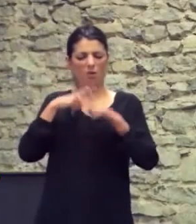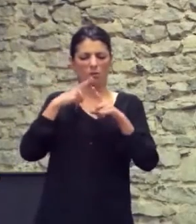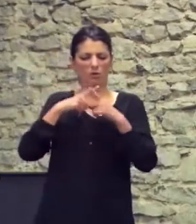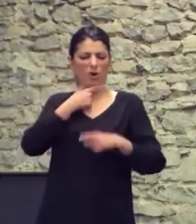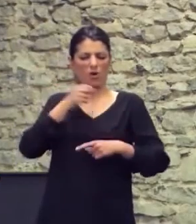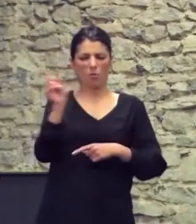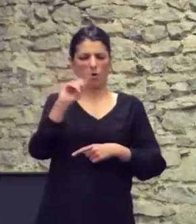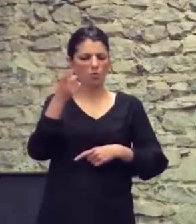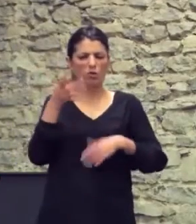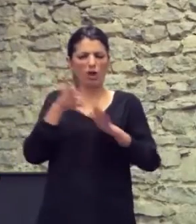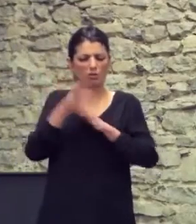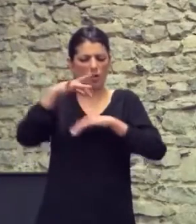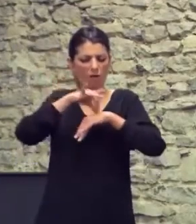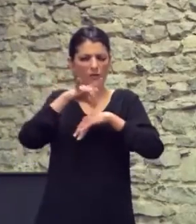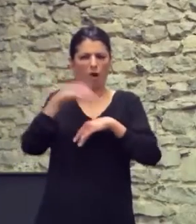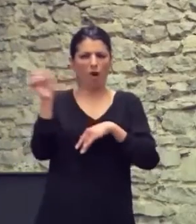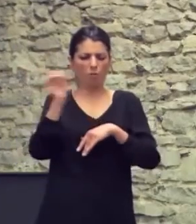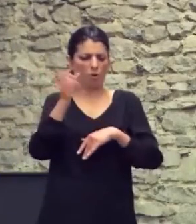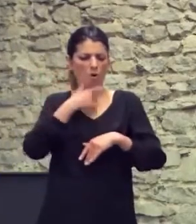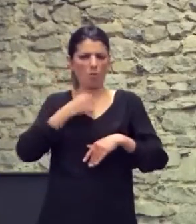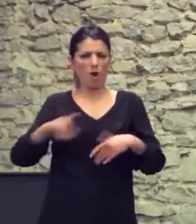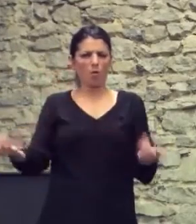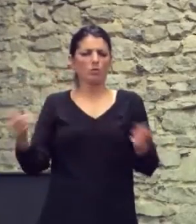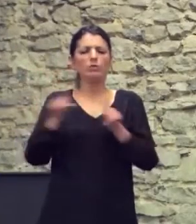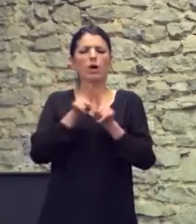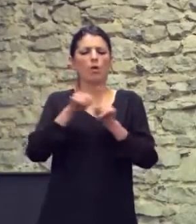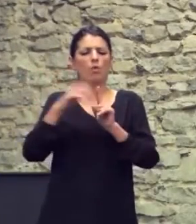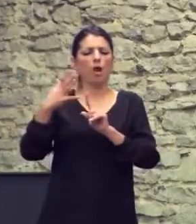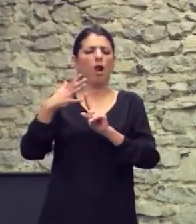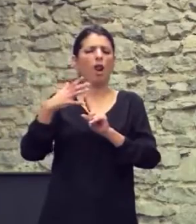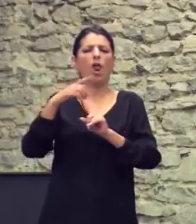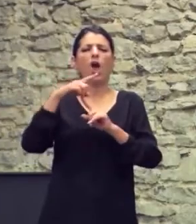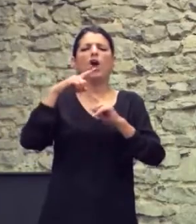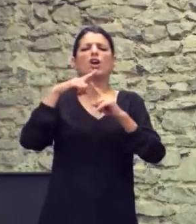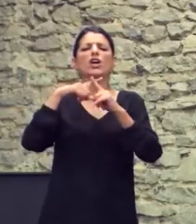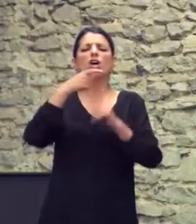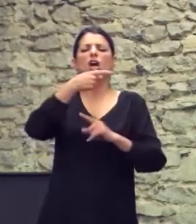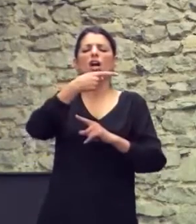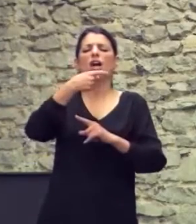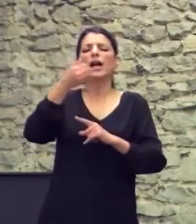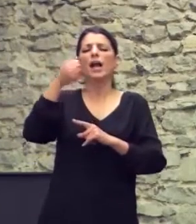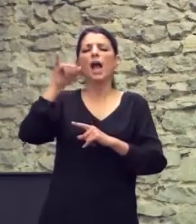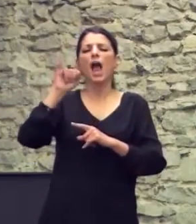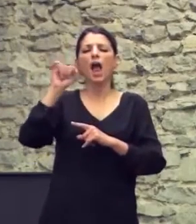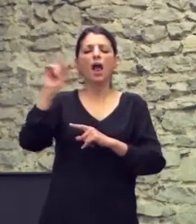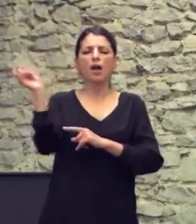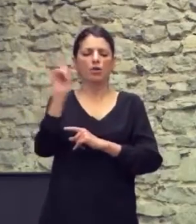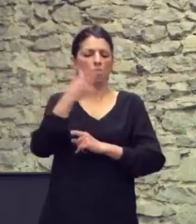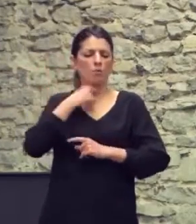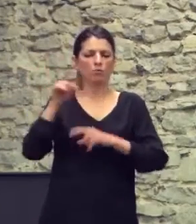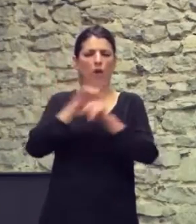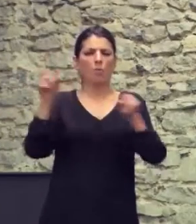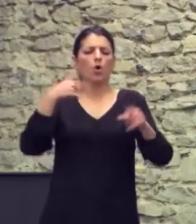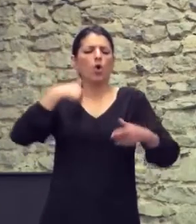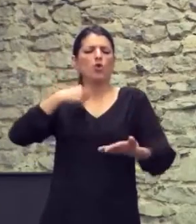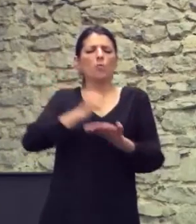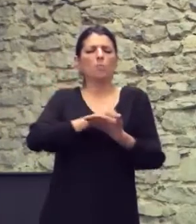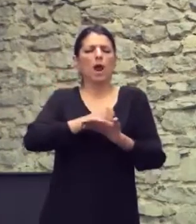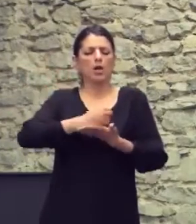algo, tampoco me gusta que me llamen gay, que es eso, que me perdonan la vida, o que yo soy maricón.